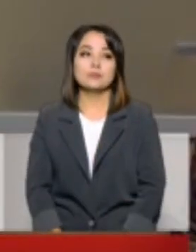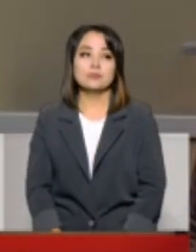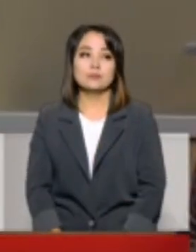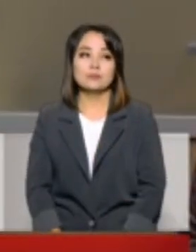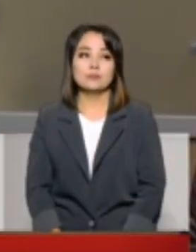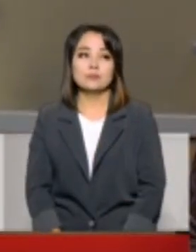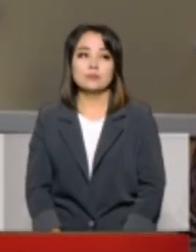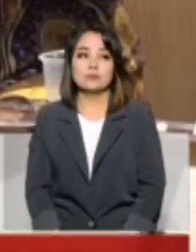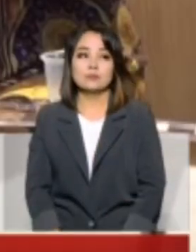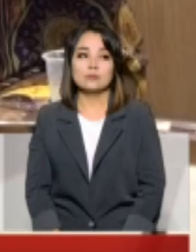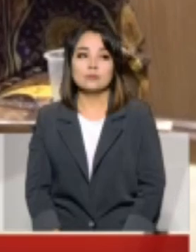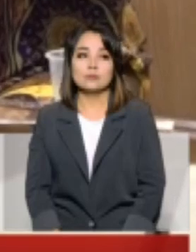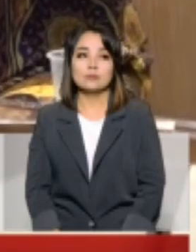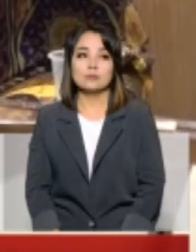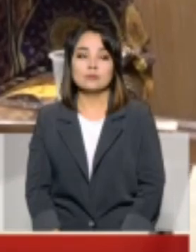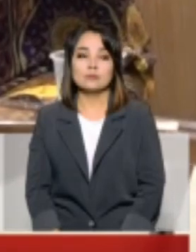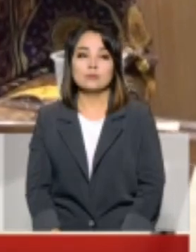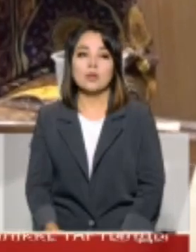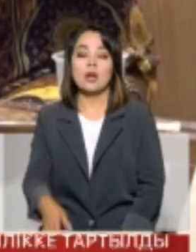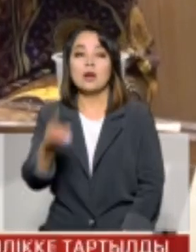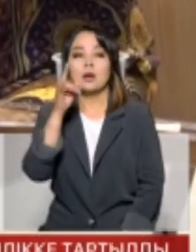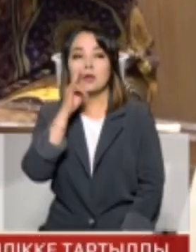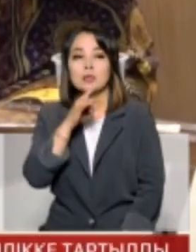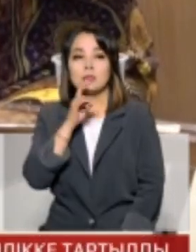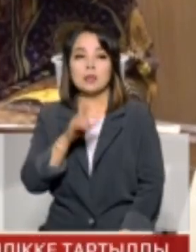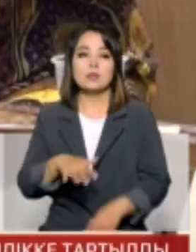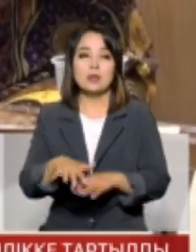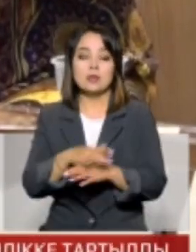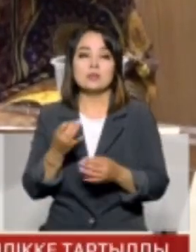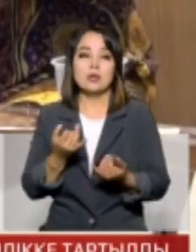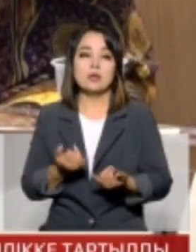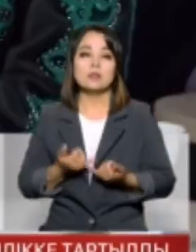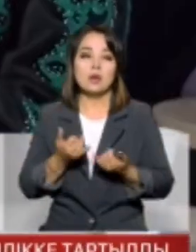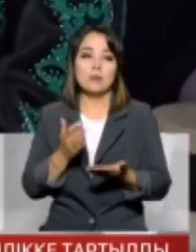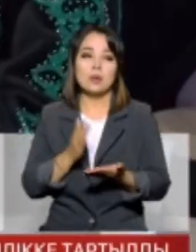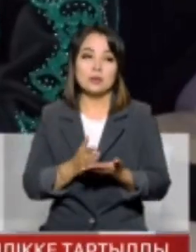павильонында да домбыра қыздары қайтадан ашылды. Ресейден Индира Бегайдар, Қазақстан ұлттық телеарнасы.